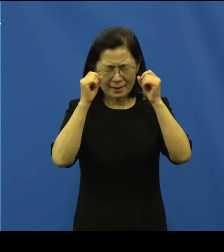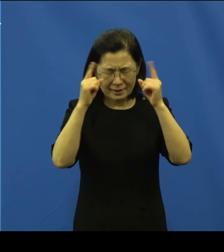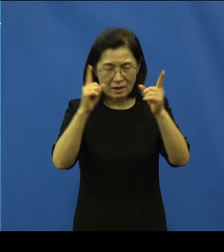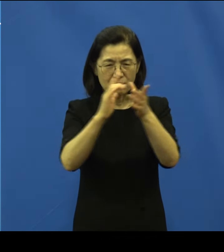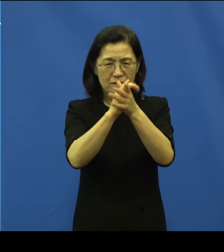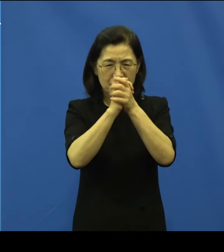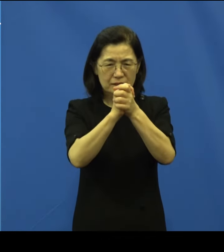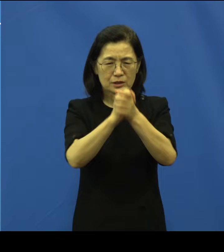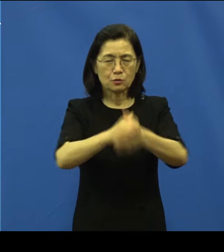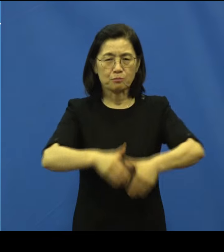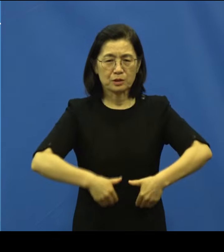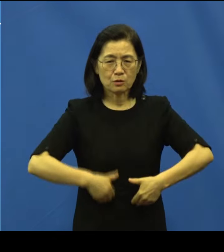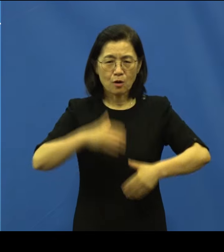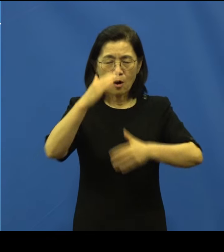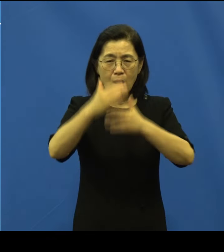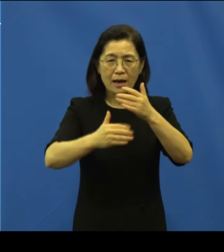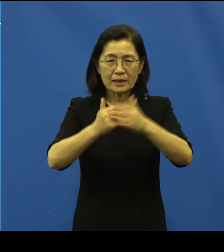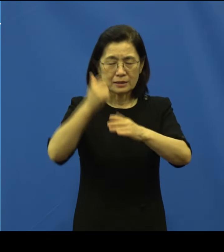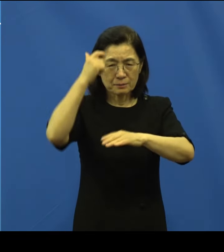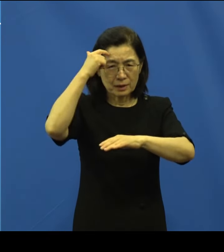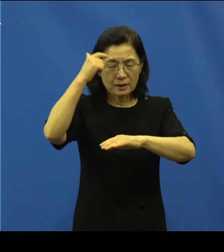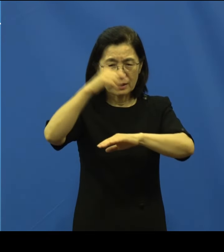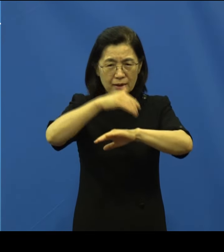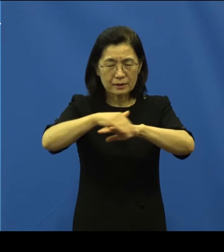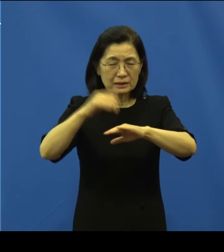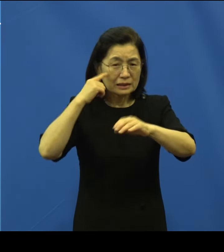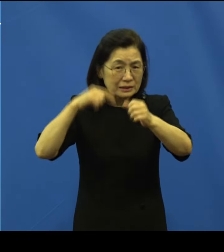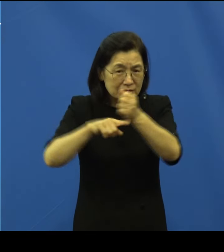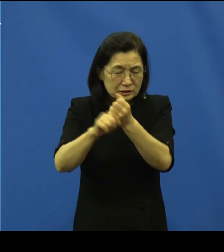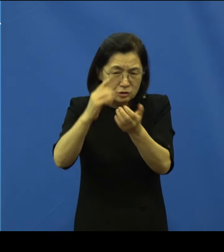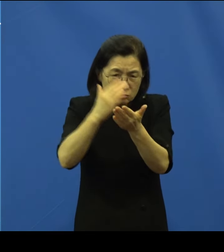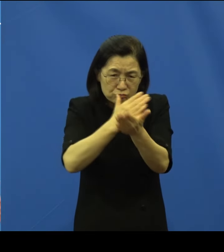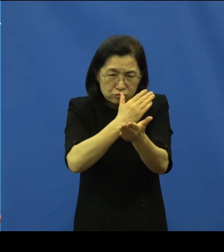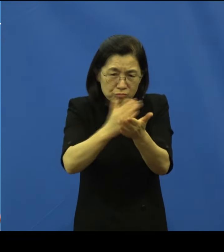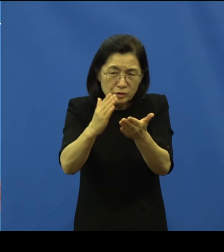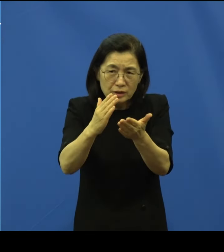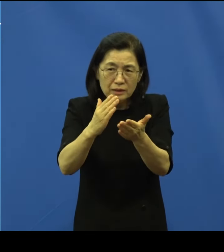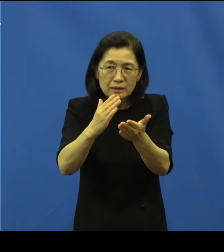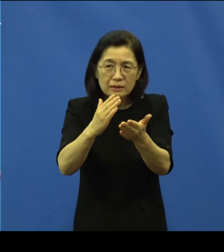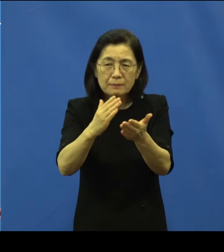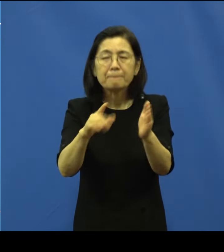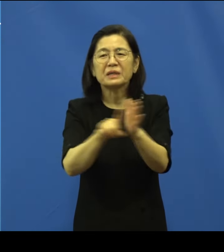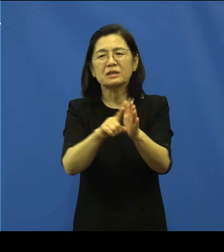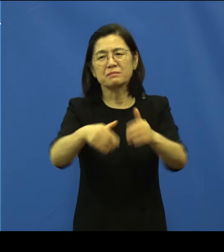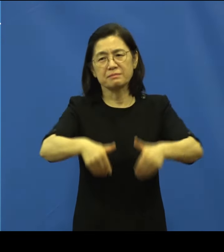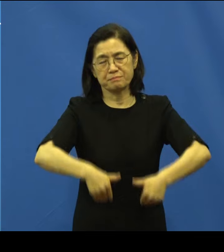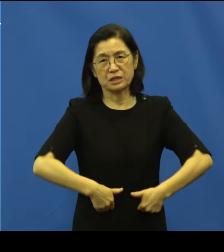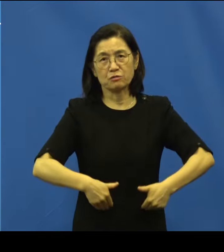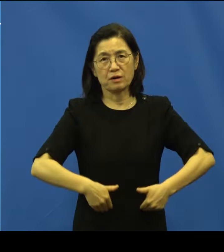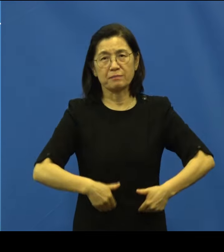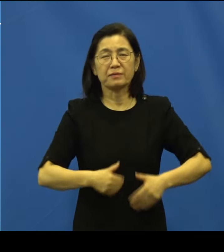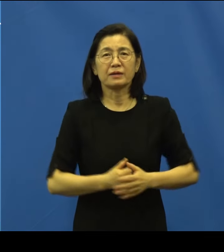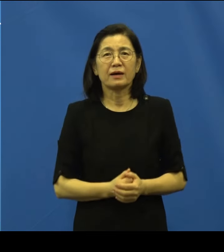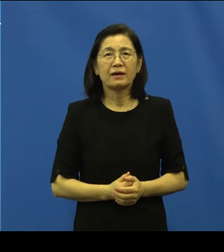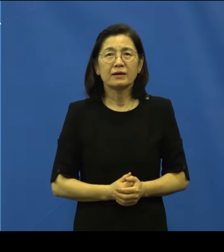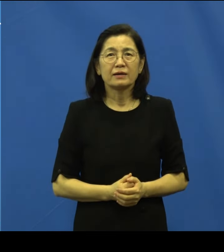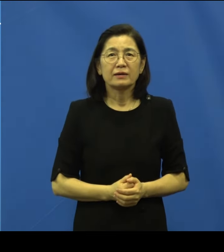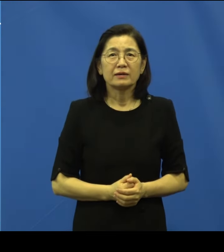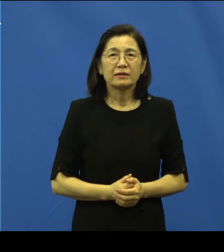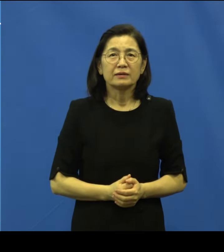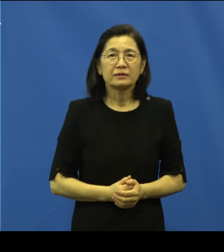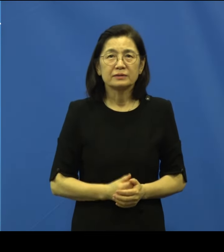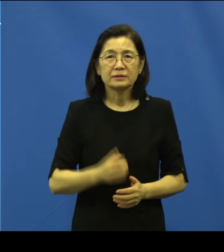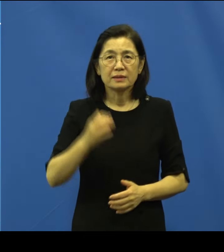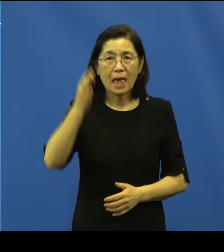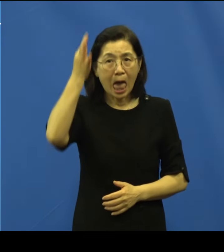된다는 거예요. 자, 오늘 이제 이 본론이 들어가죠. 주변에 아람이 둘러싸고 있다는 사실을 엘리사의 사환이 이제